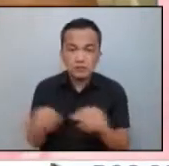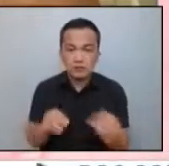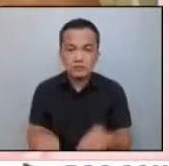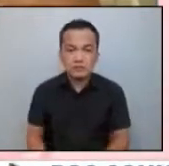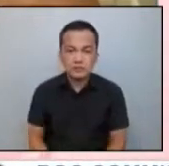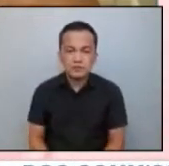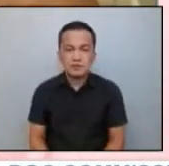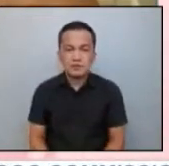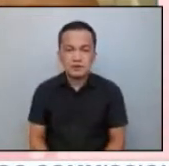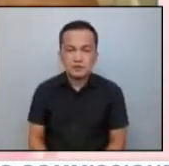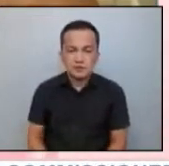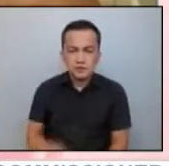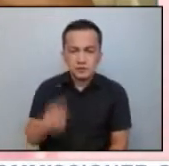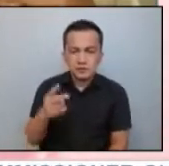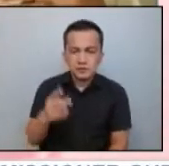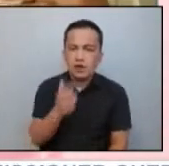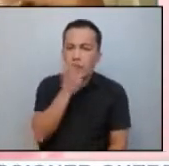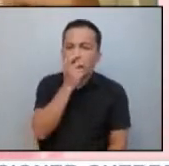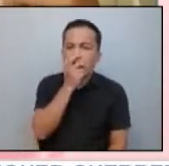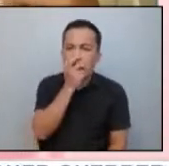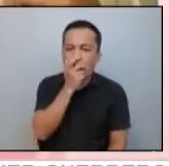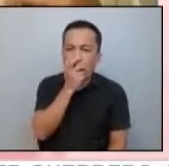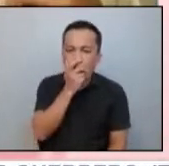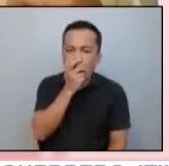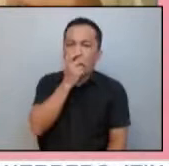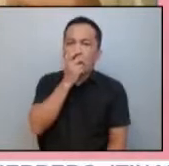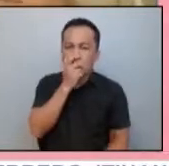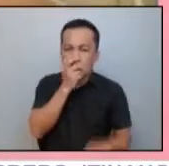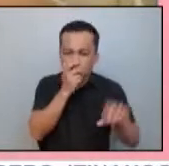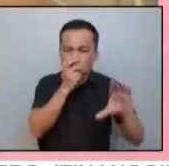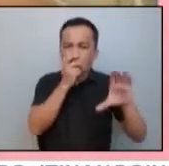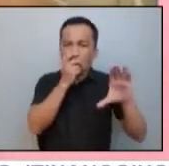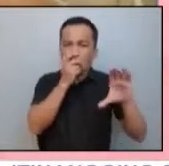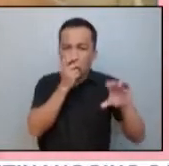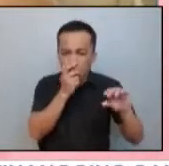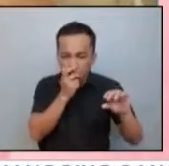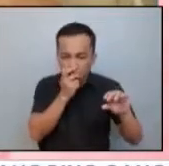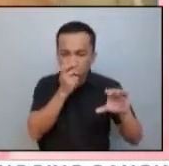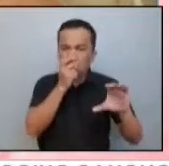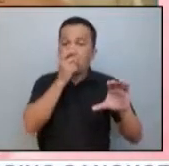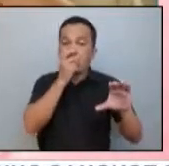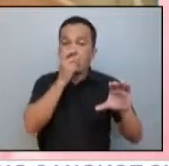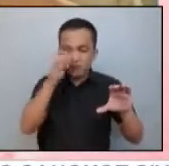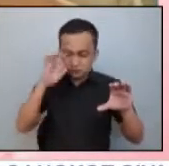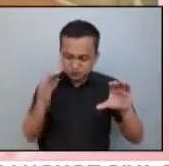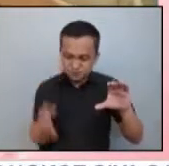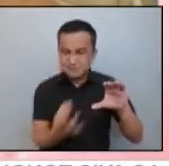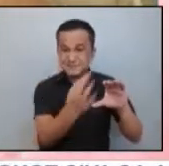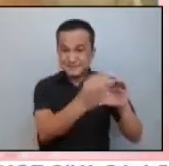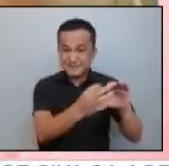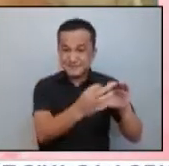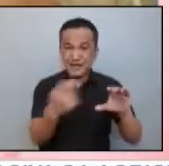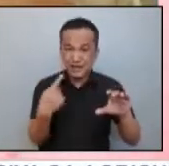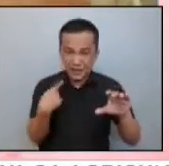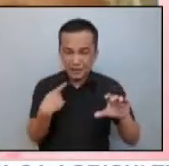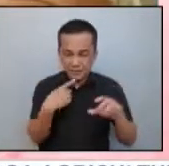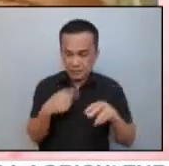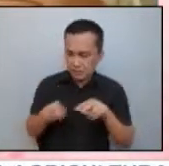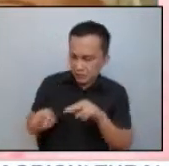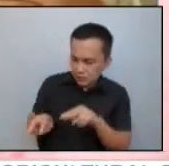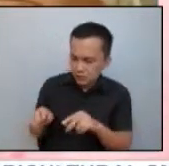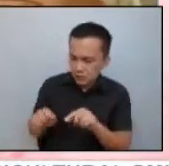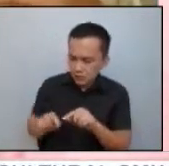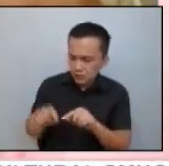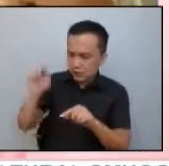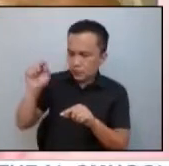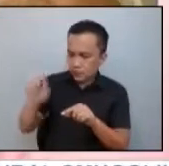mga intubated, no, ibig po sabihin, kaya po nakikita mo pang may tibok pa yung puso pero patay na